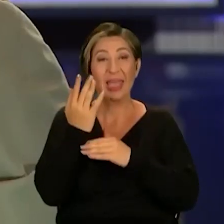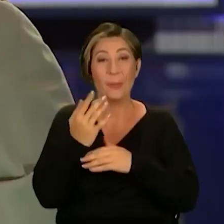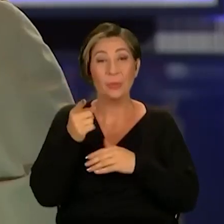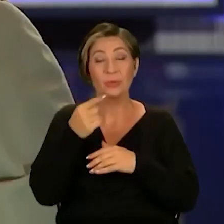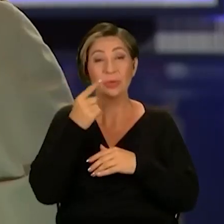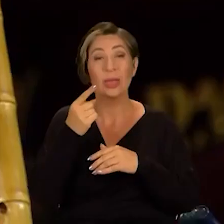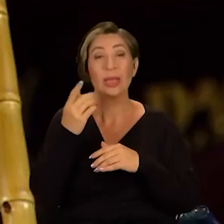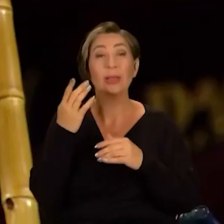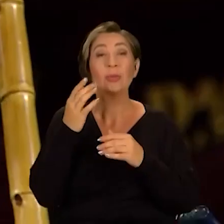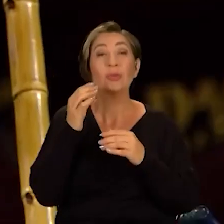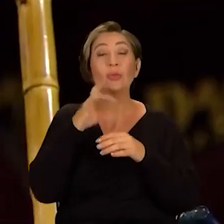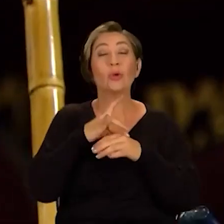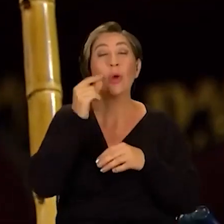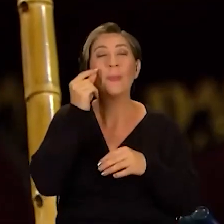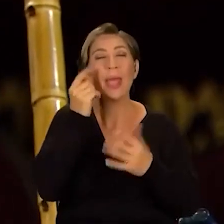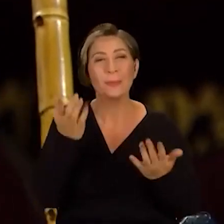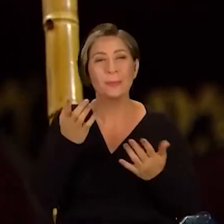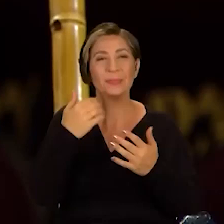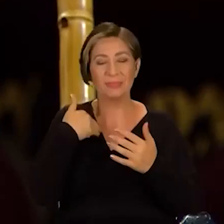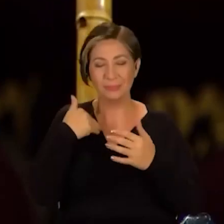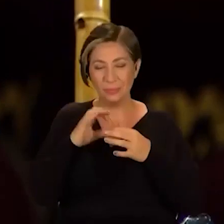söylerken, doktor beyim, derdime bir